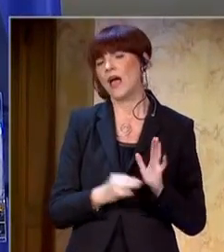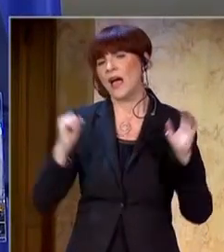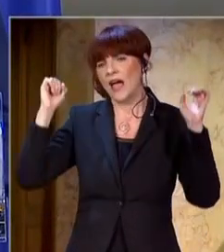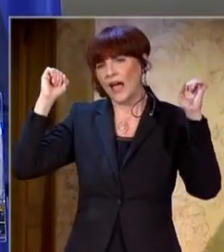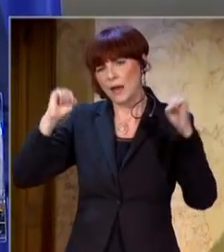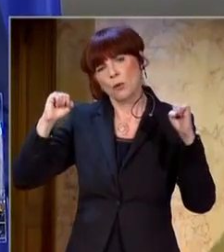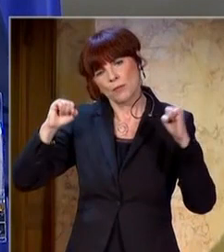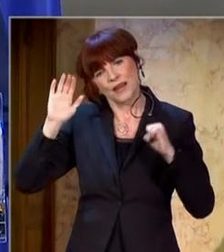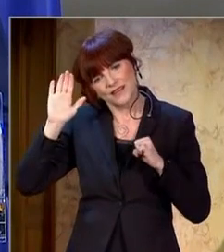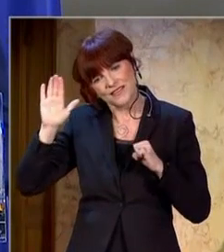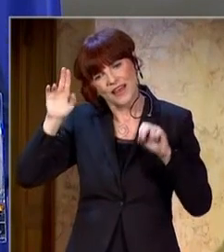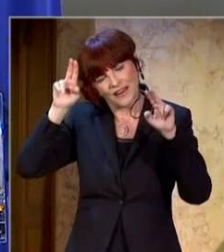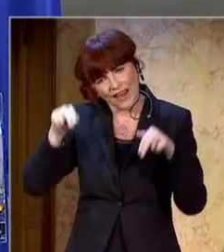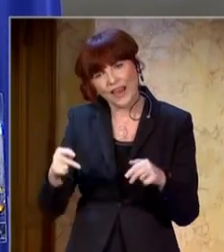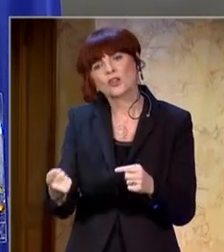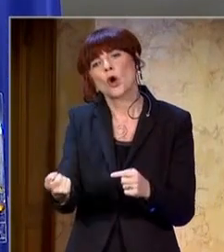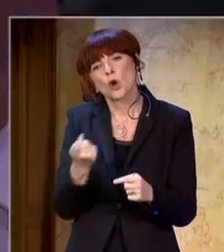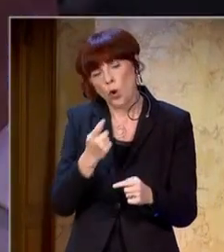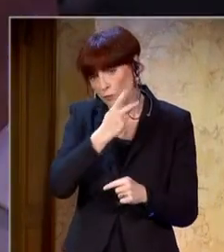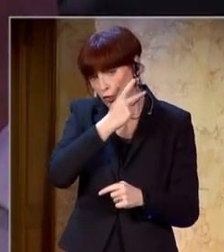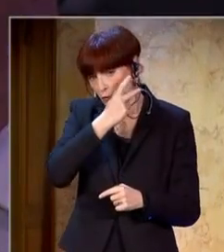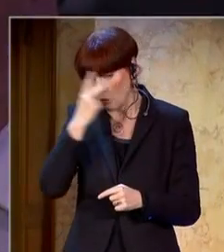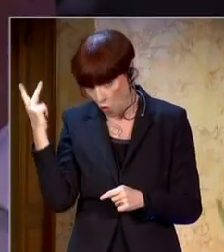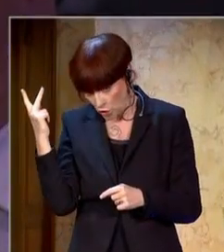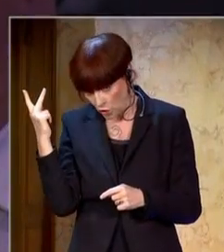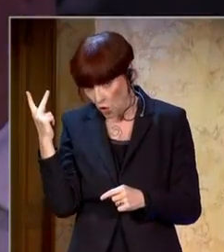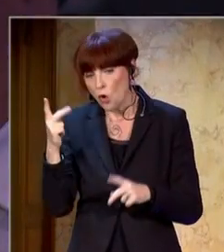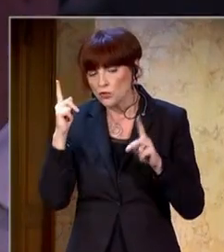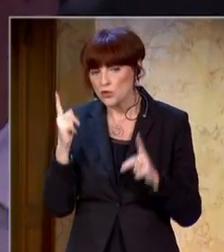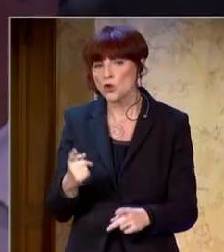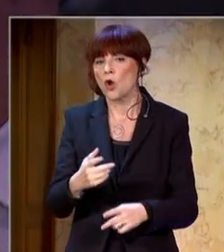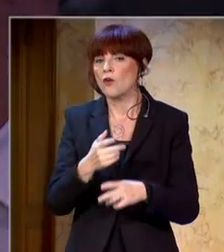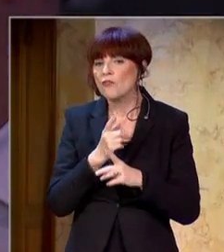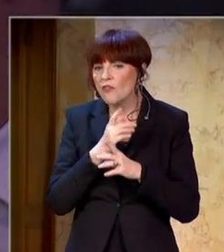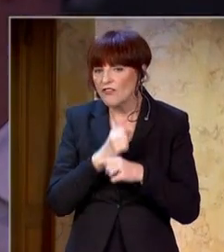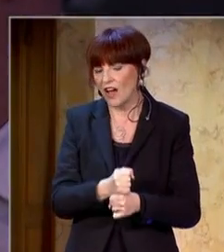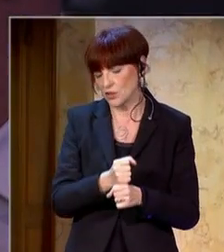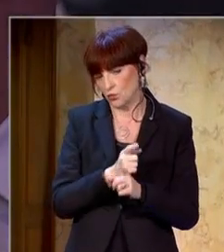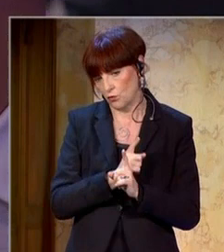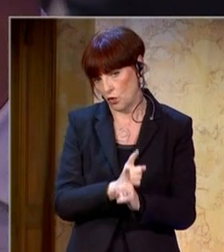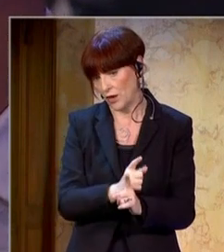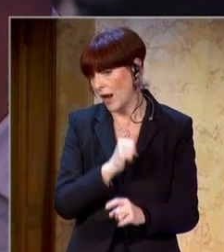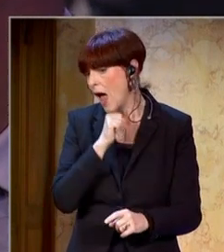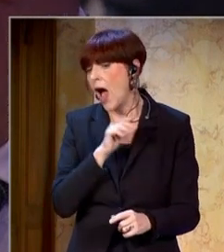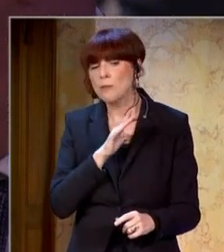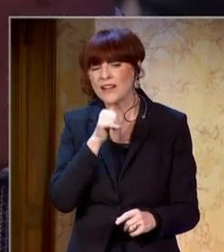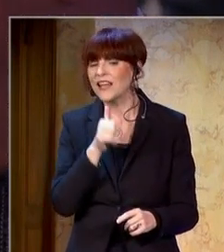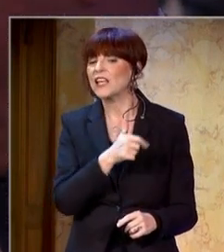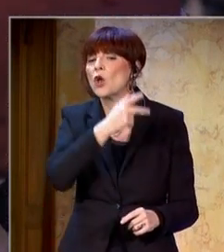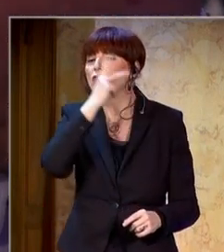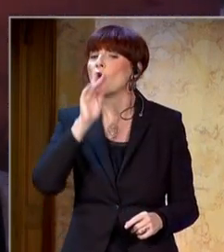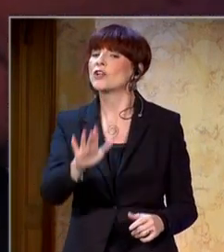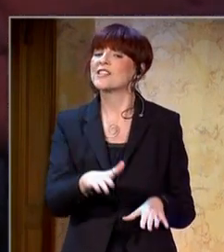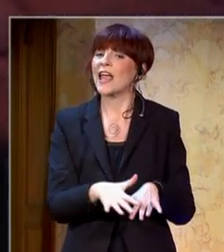Volk ausgeht und verfassungskonform zustande gekommen ist und dass es nicht immer das Volksempfinden ist, das hier sozusagen entscheidend